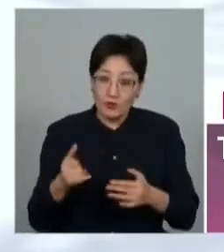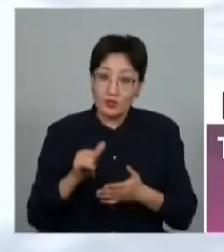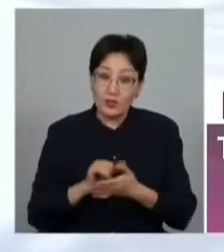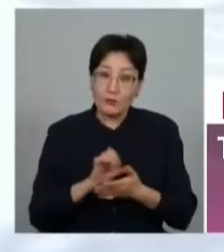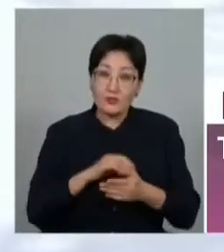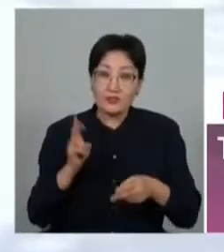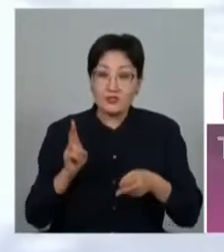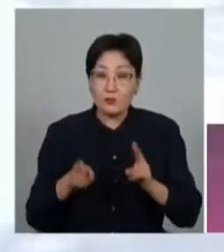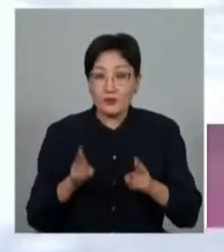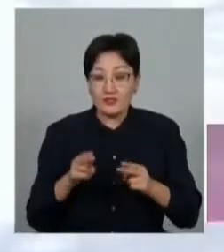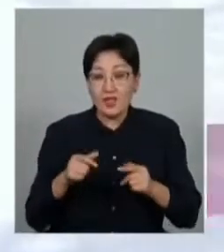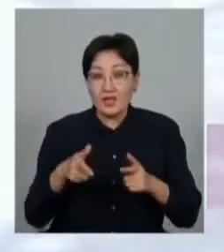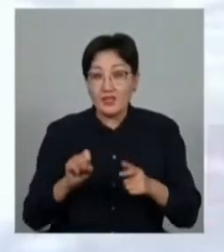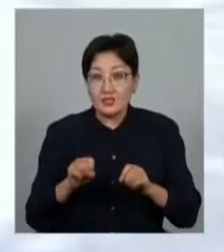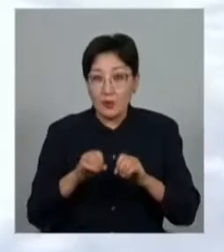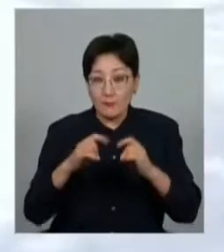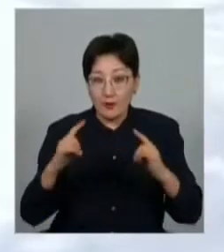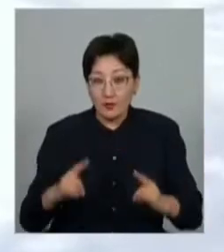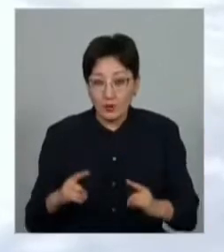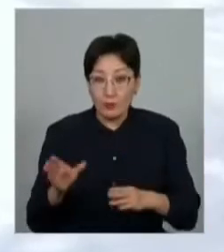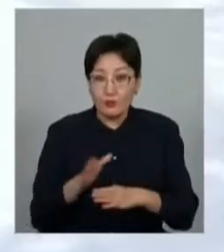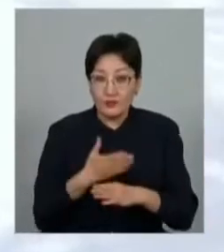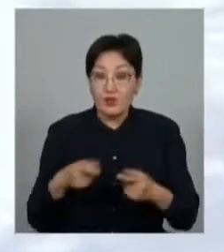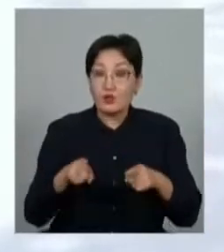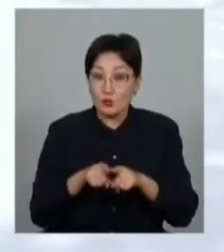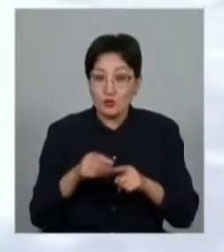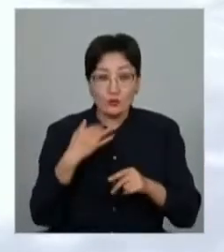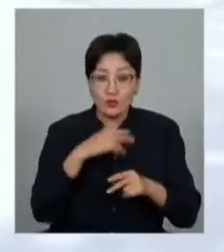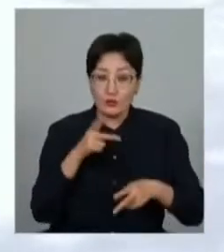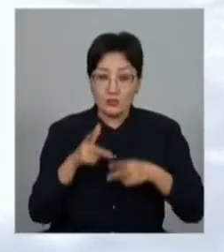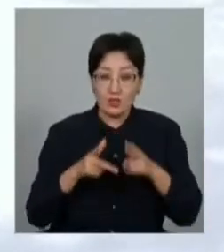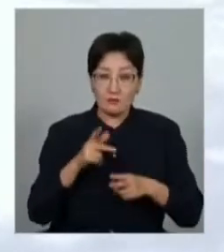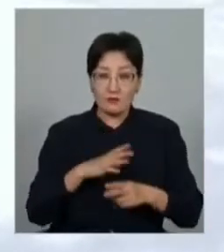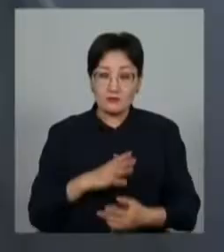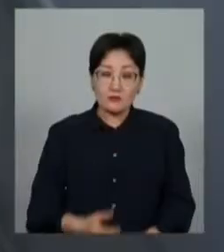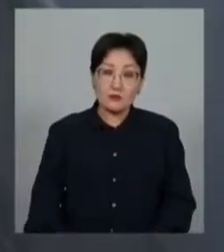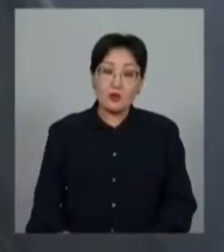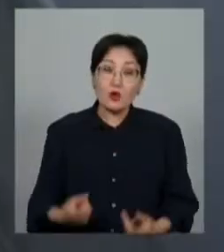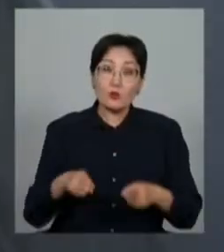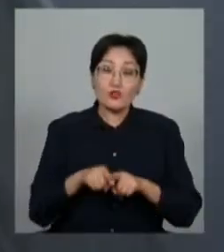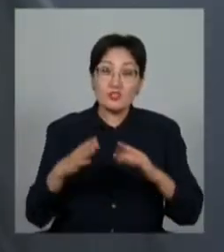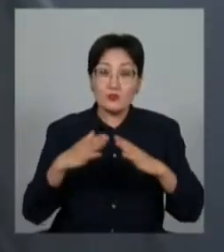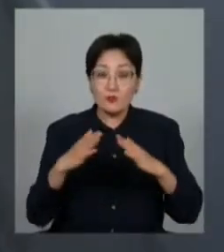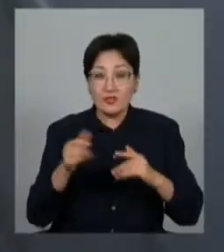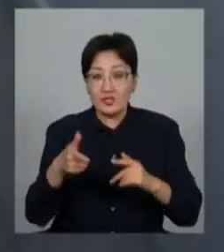қатар дәмхана сыртындағы газ баллонды алып тастасын деп те талай шағым айттық дейді. Осында үйде